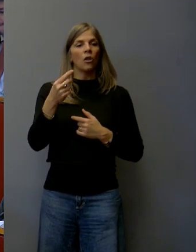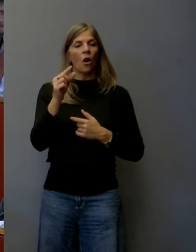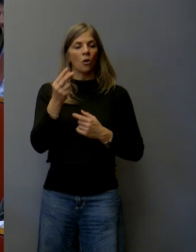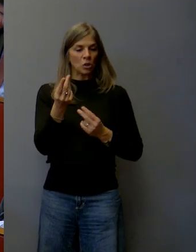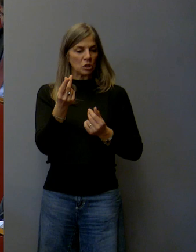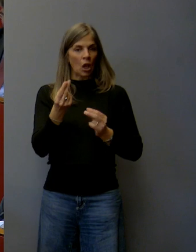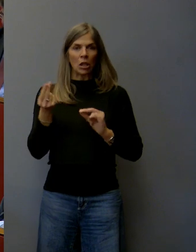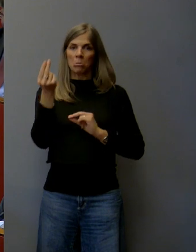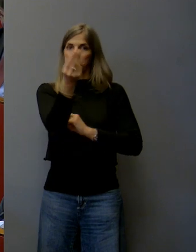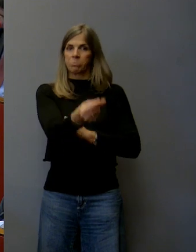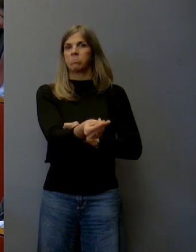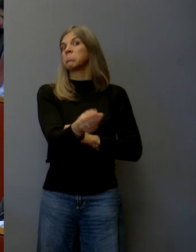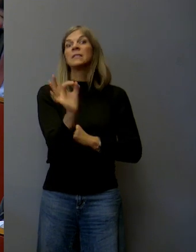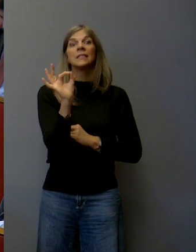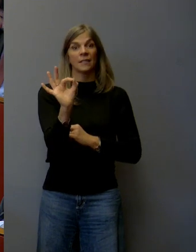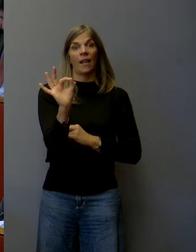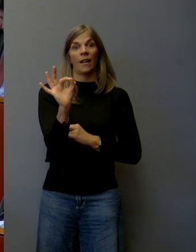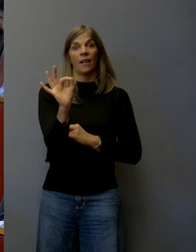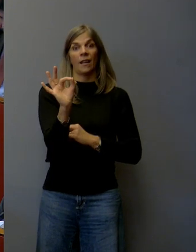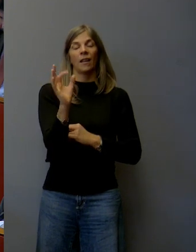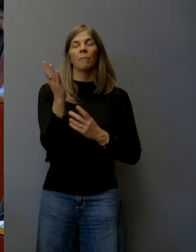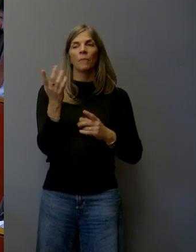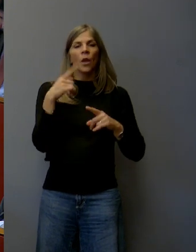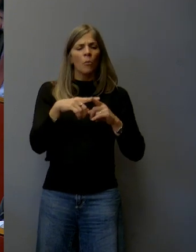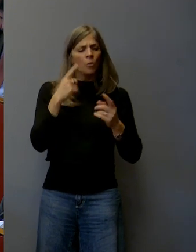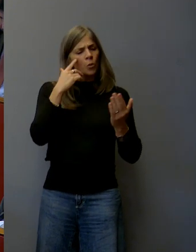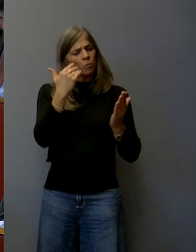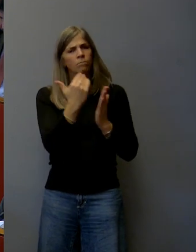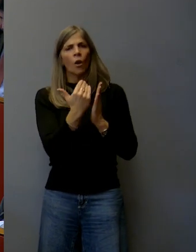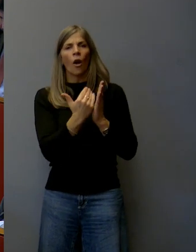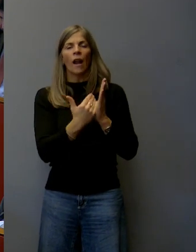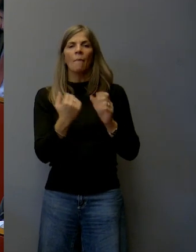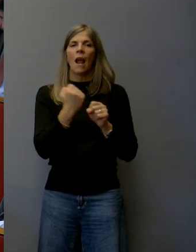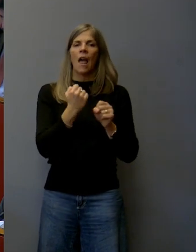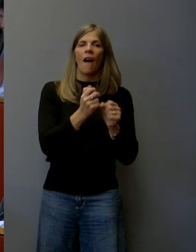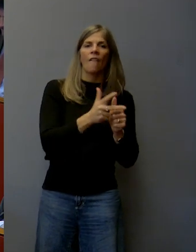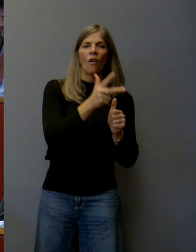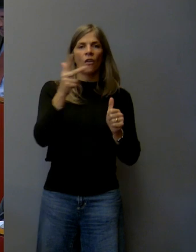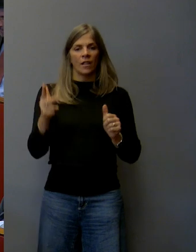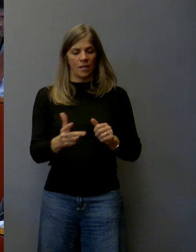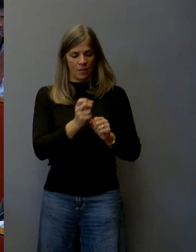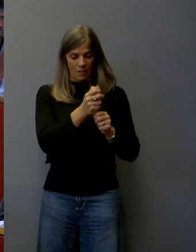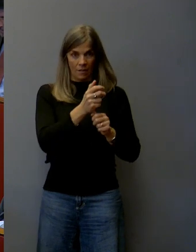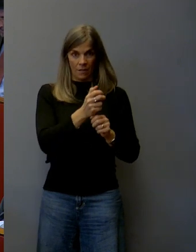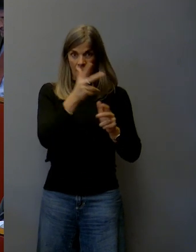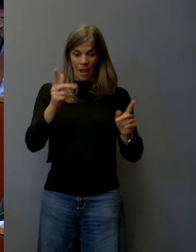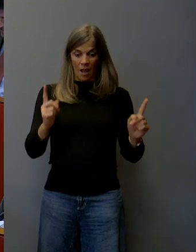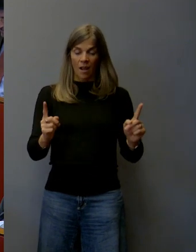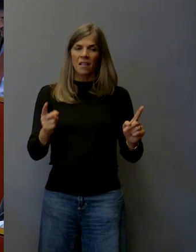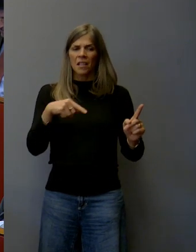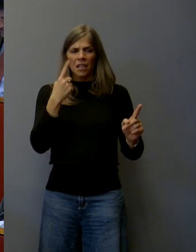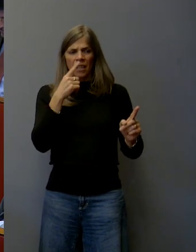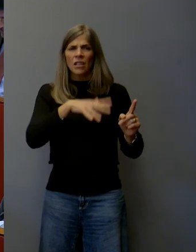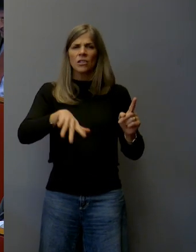anche dal punto di vista del lavori triennali e in generale questo bilancio porta a poco o niente a questo territorio